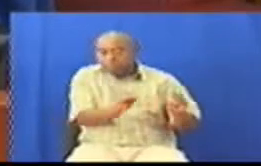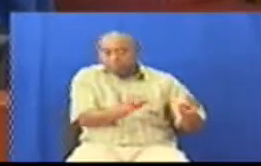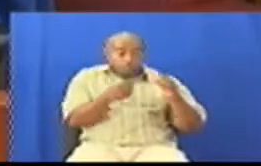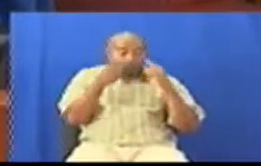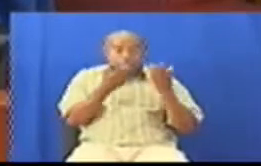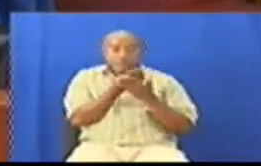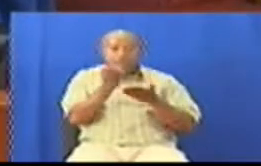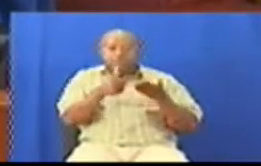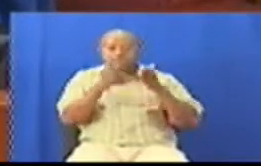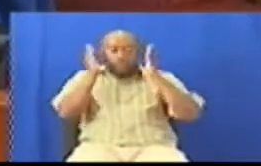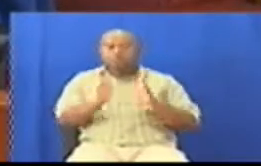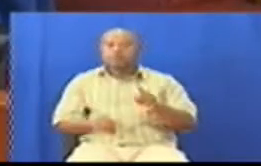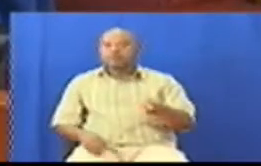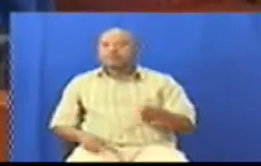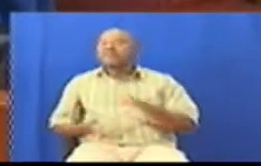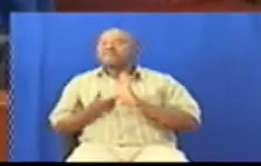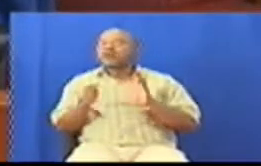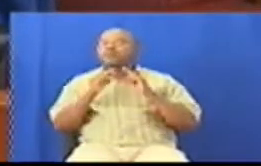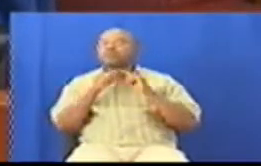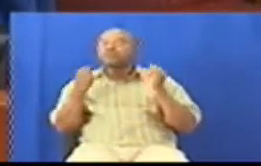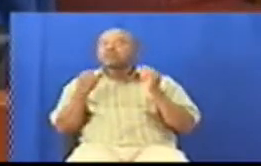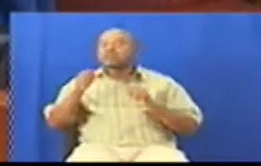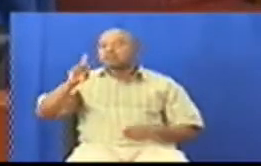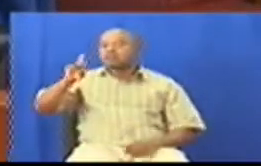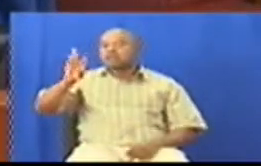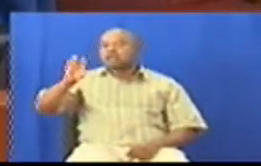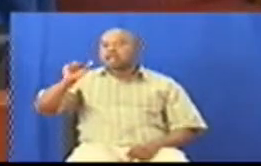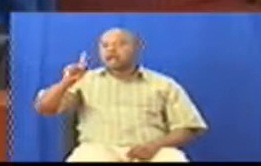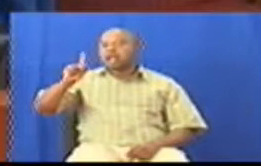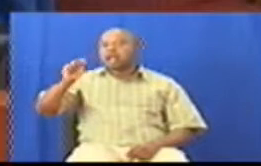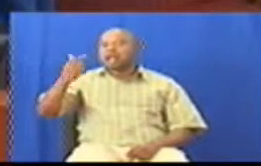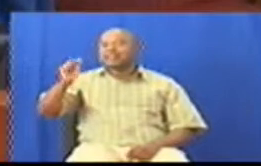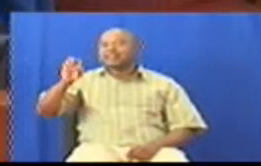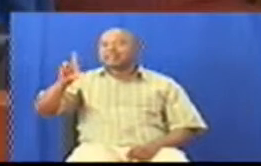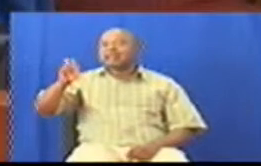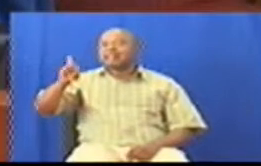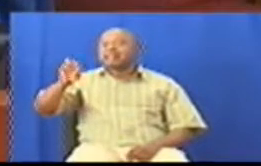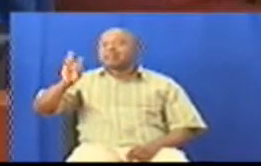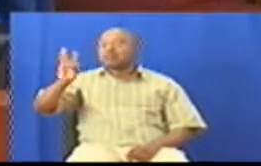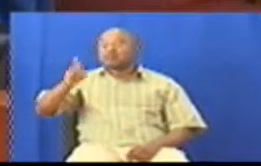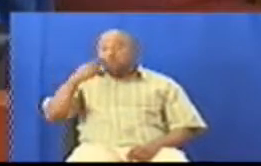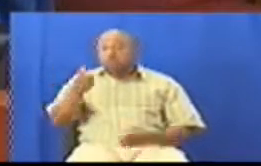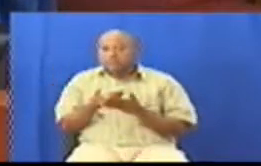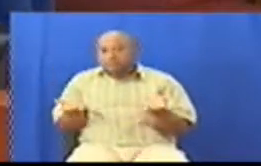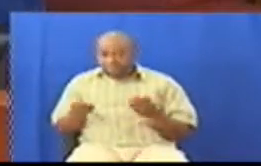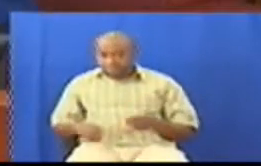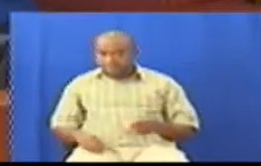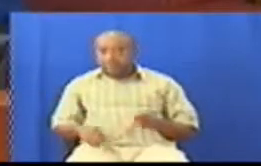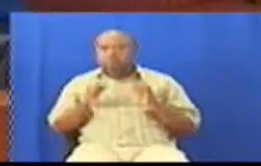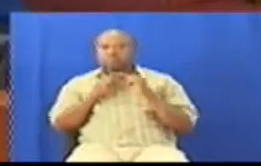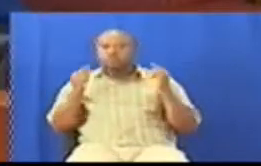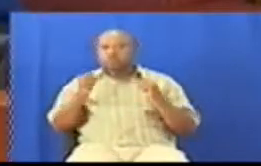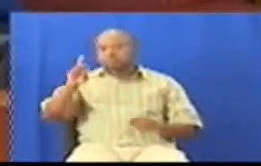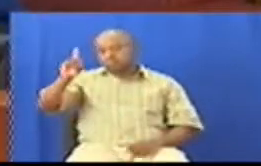Mchungaji wa Katare yuko humu ndani, tunakwenda mtafuta. Simuoni mchungaji Rokatari.